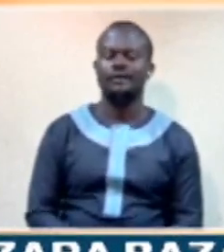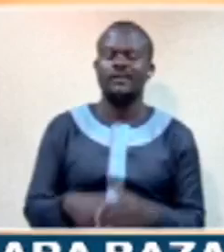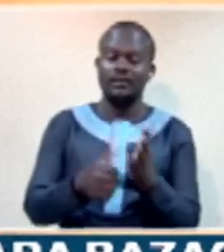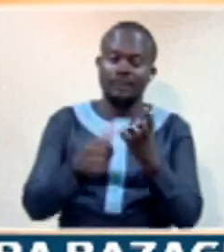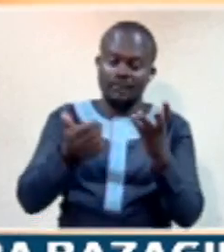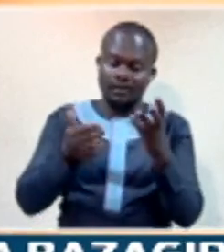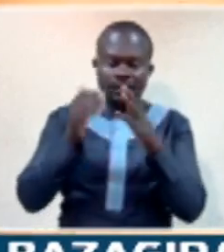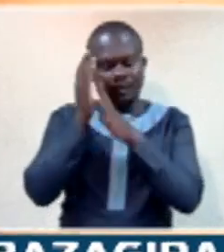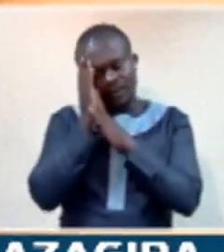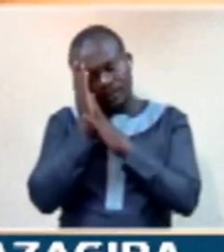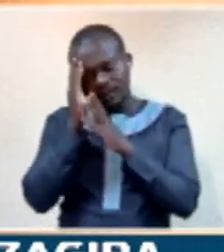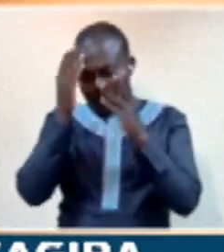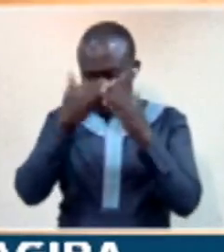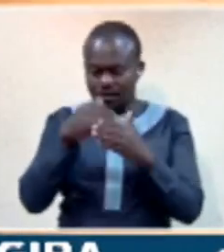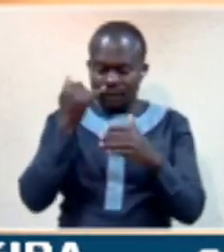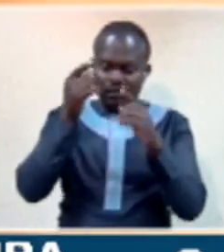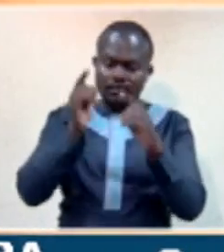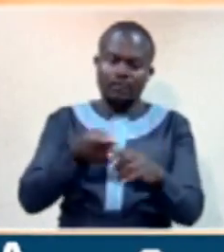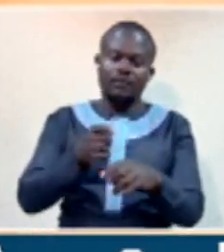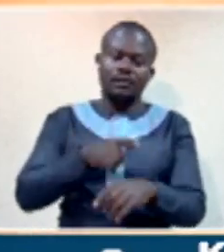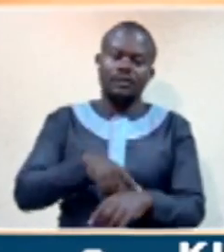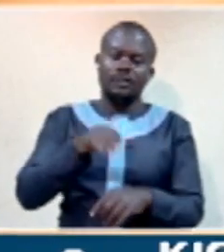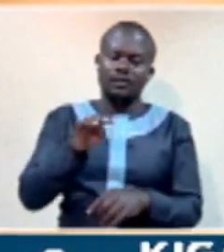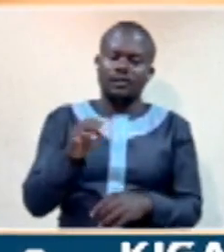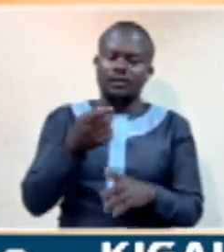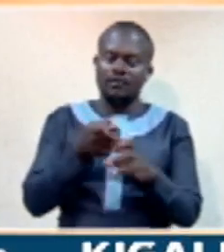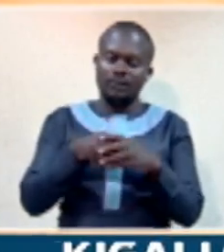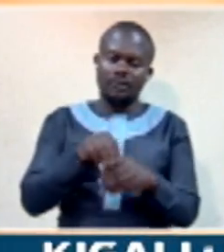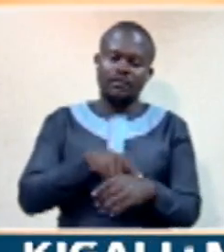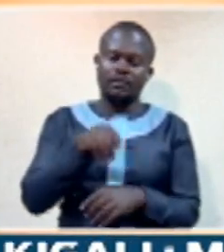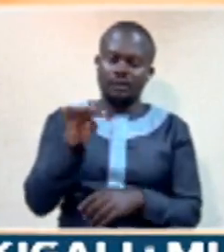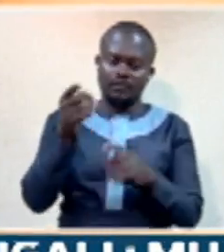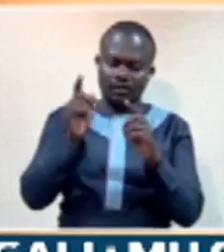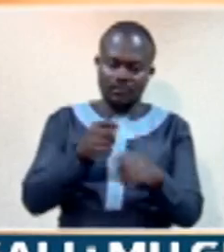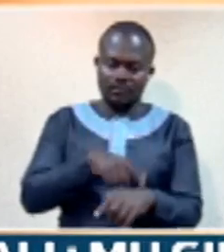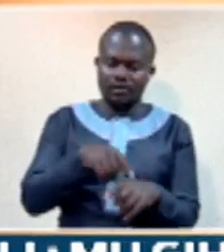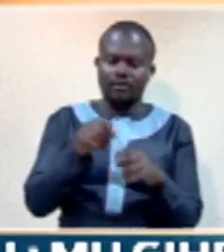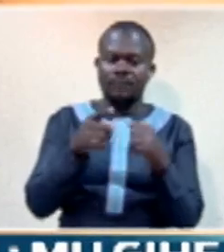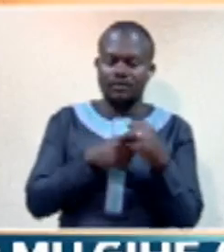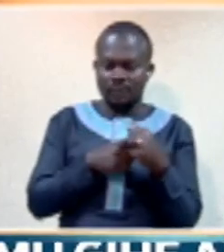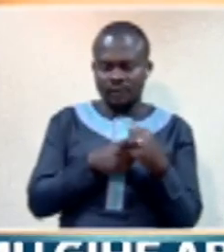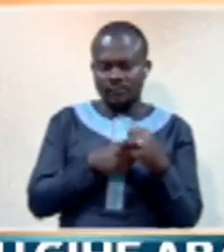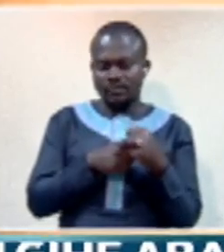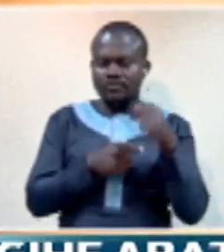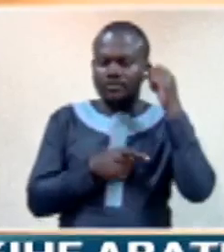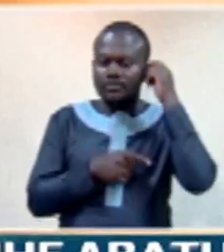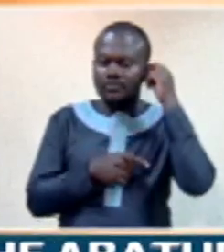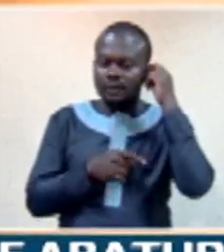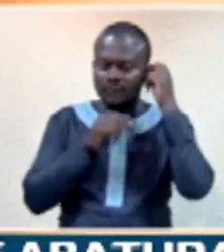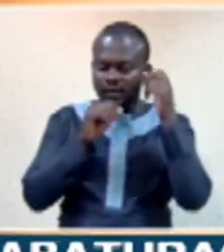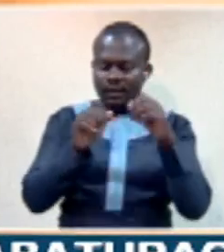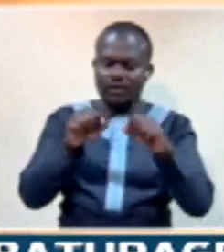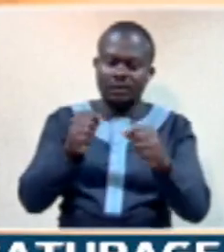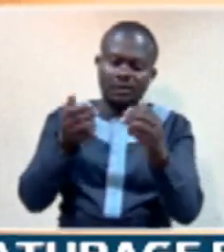ijoro. Nk'ubu niba kugenda ari uguhera saa kumi, navuyeyo saa kumi, nageze hano saa kumi n'ebyiri n'igice. Nta